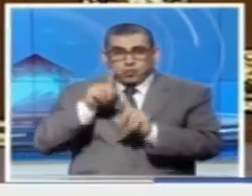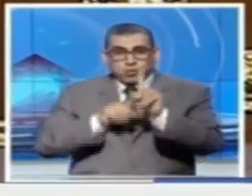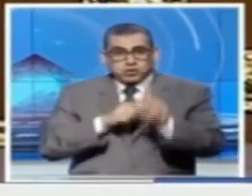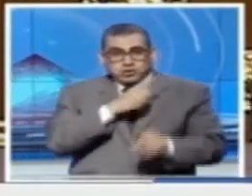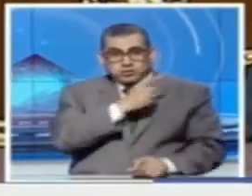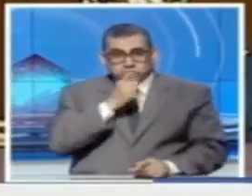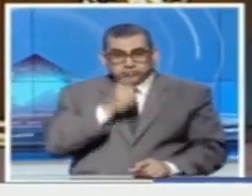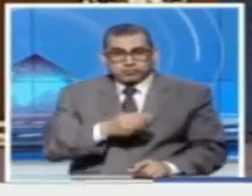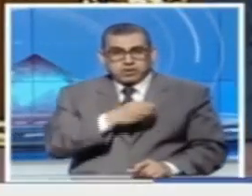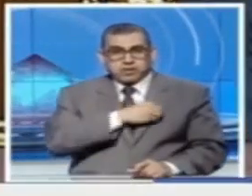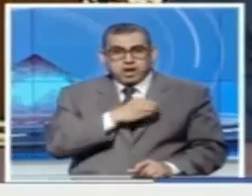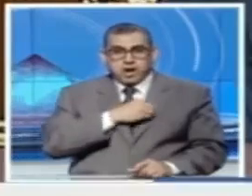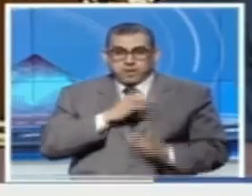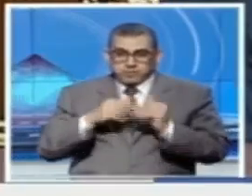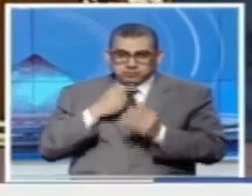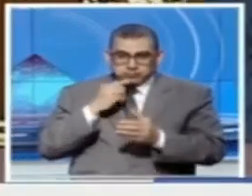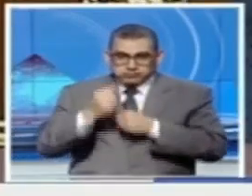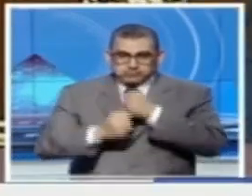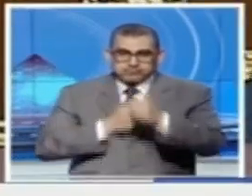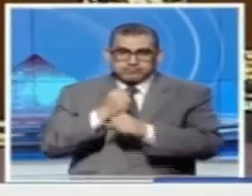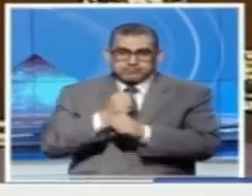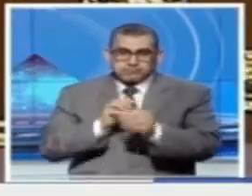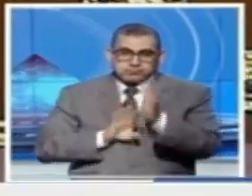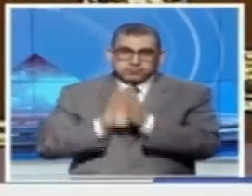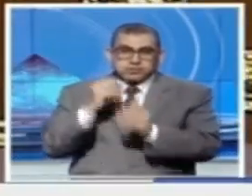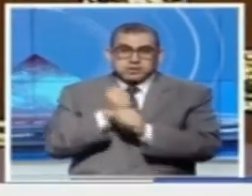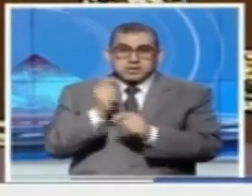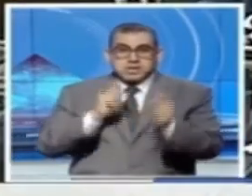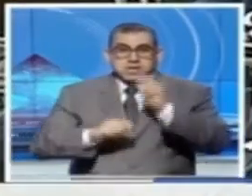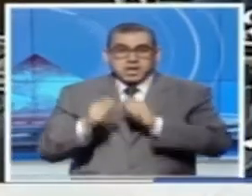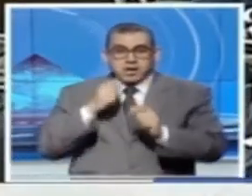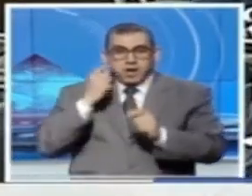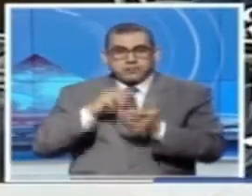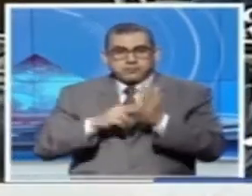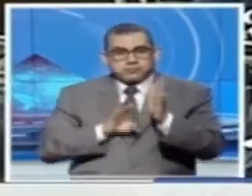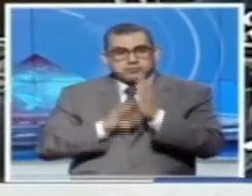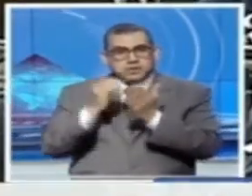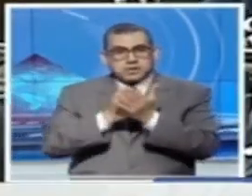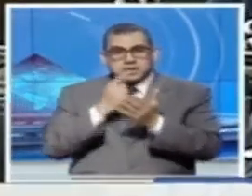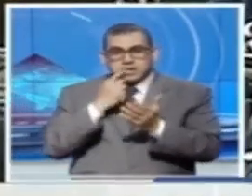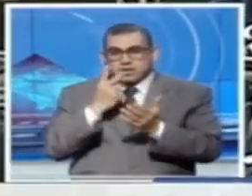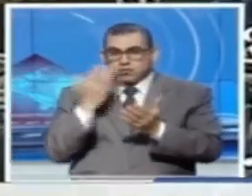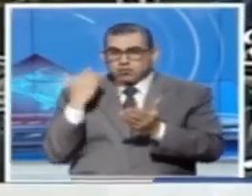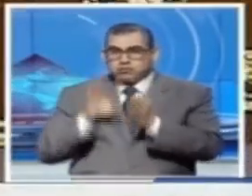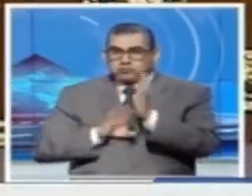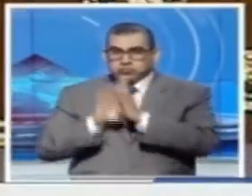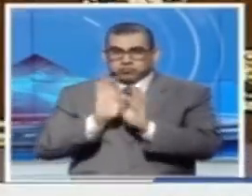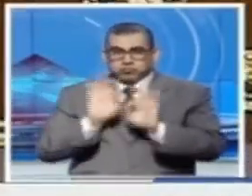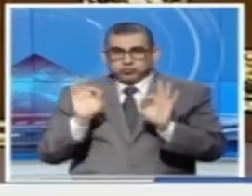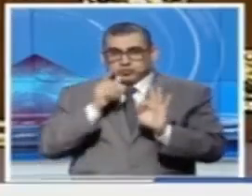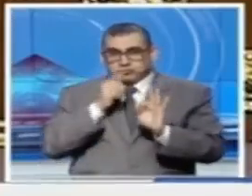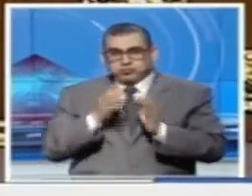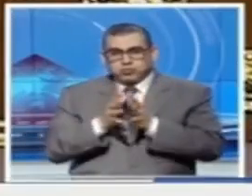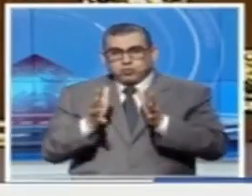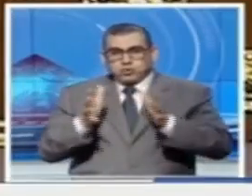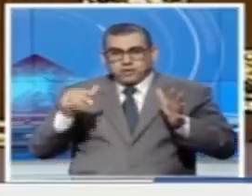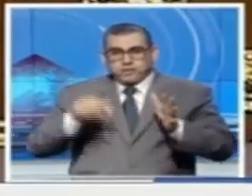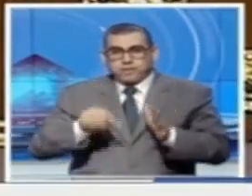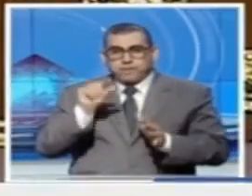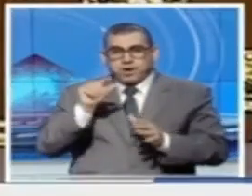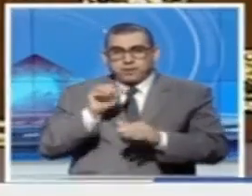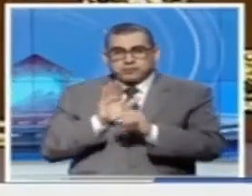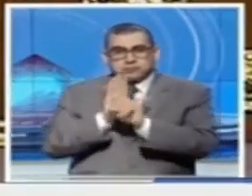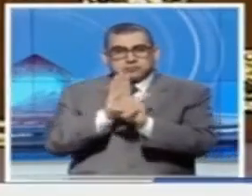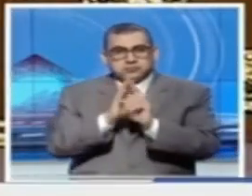ثقة الدولة في استعادة معدلات النمو الاقتصادي التي حققتها الأعوام الماضية مع التوسع في برامج الحماية